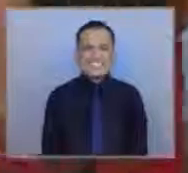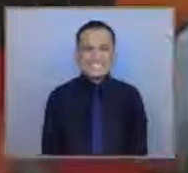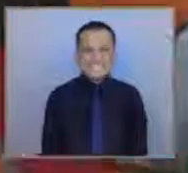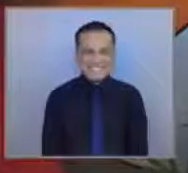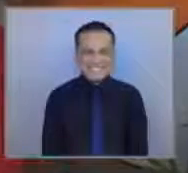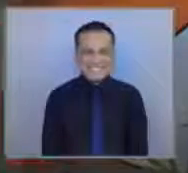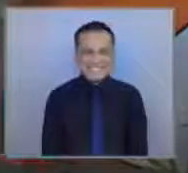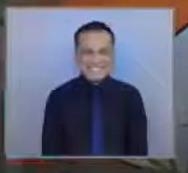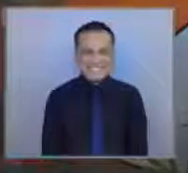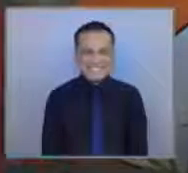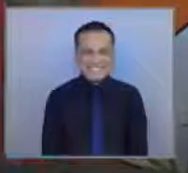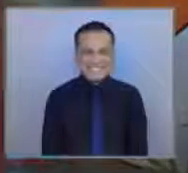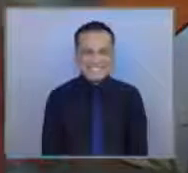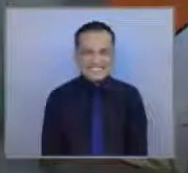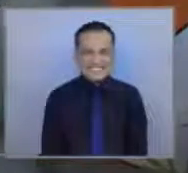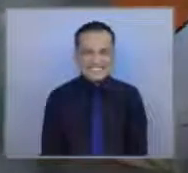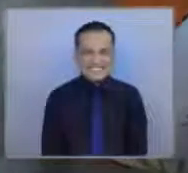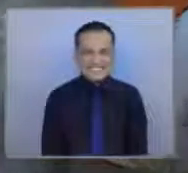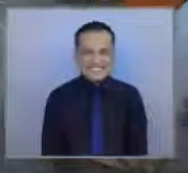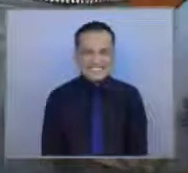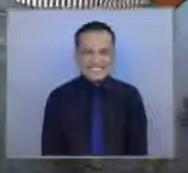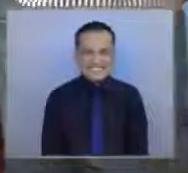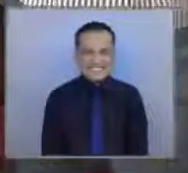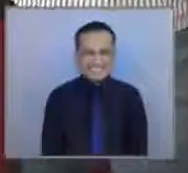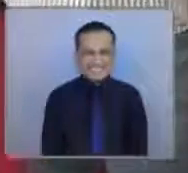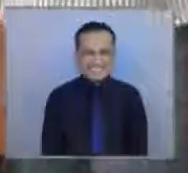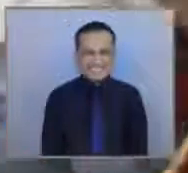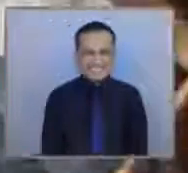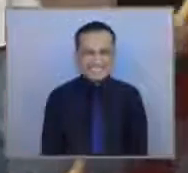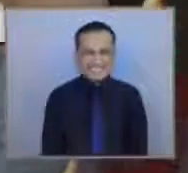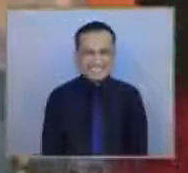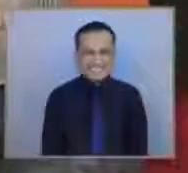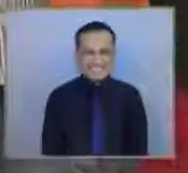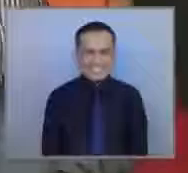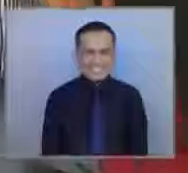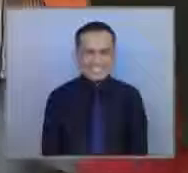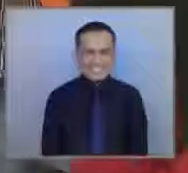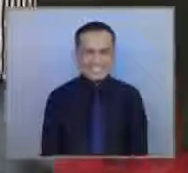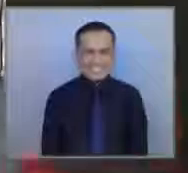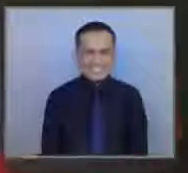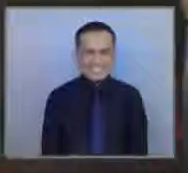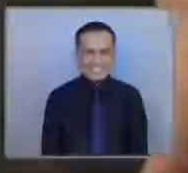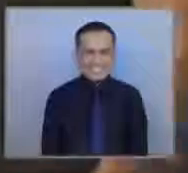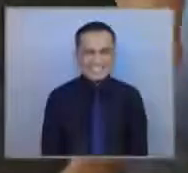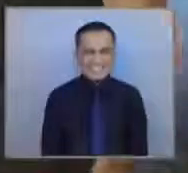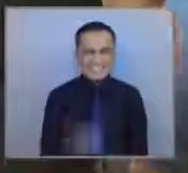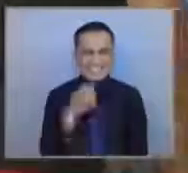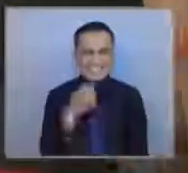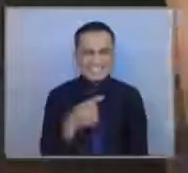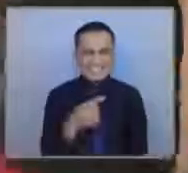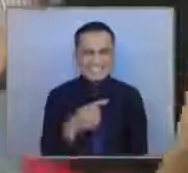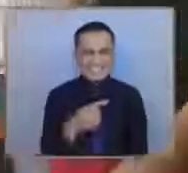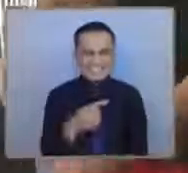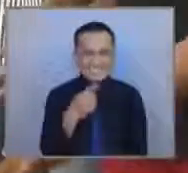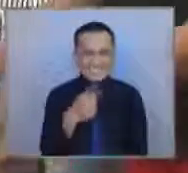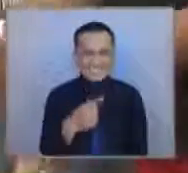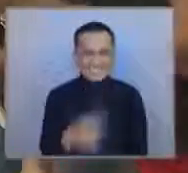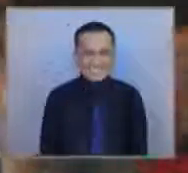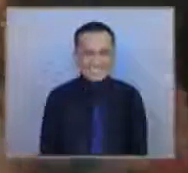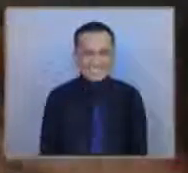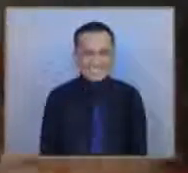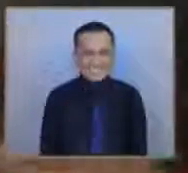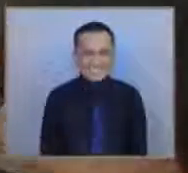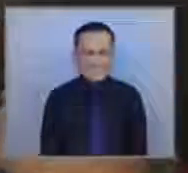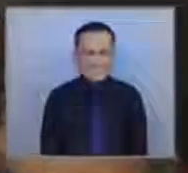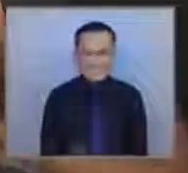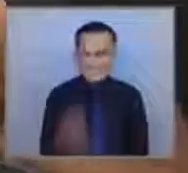okay, okay. Mura lang, okay, kuya. Mura lang, kuya. Kaya ko pumalitan niya para sa inyo, sir. Basta, ano. De, kita po natin mga ka-RSP,